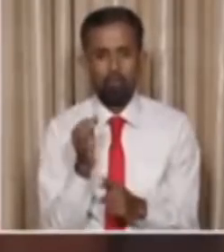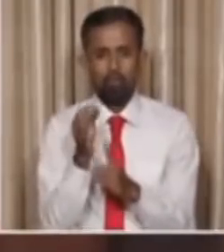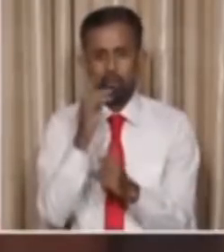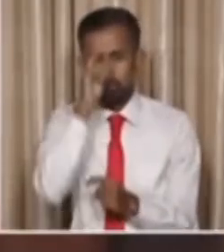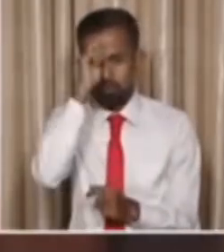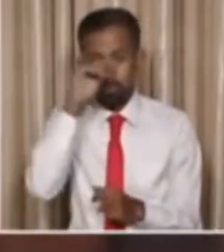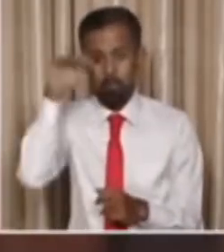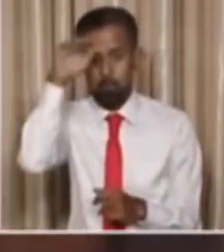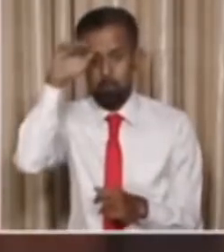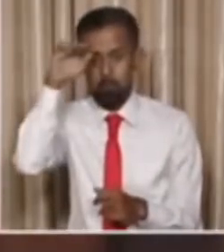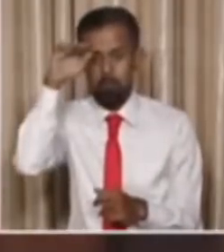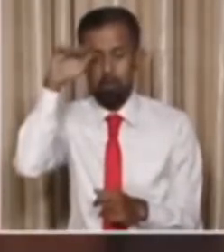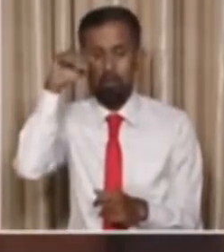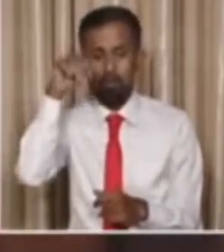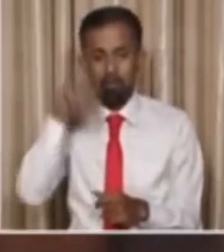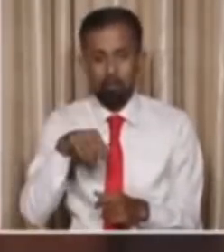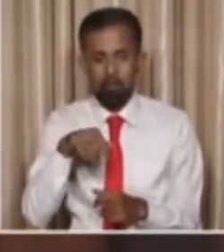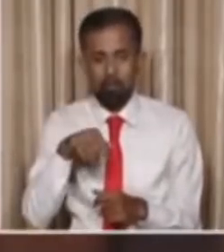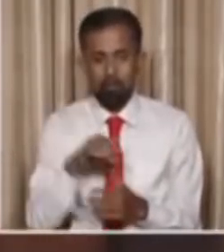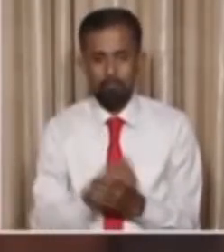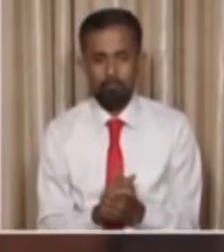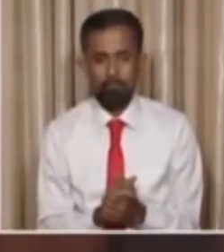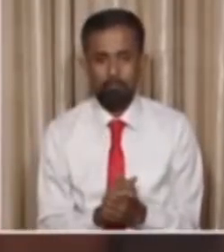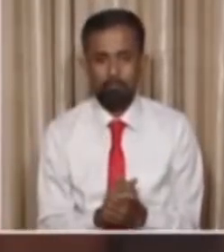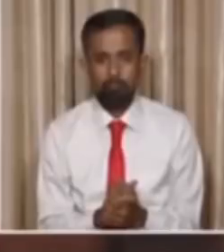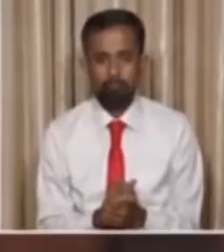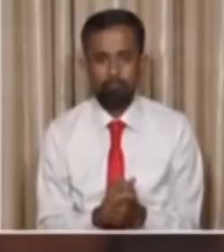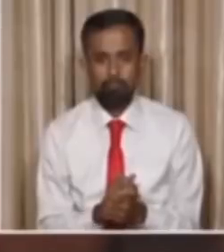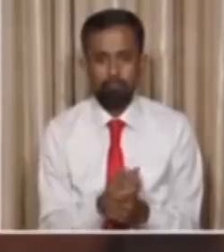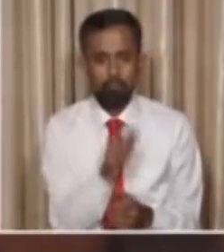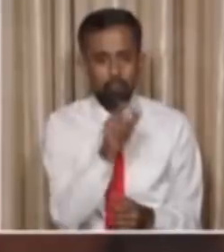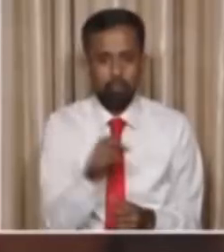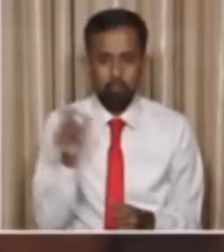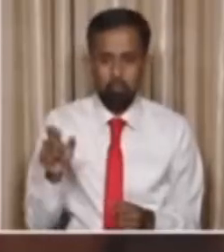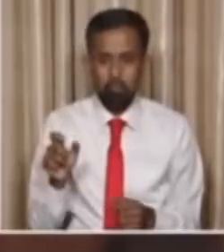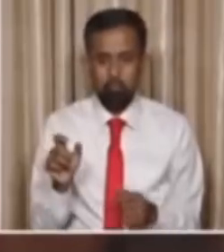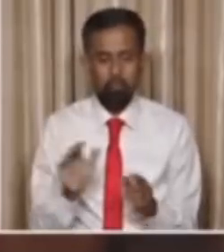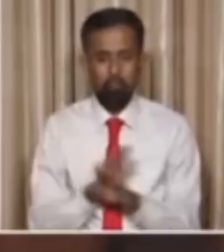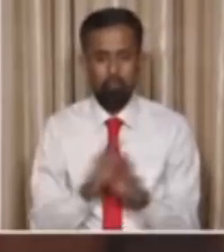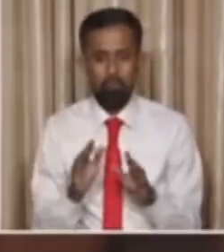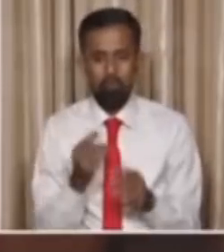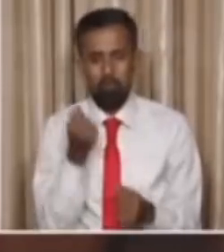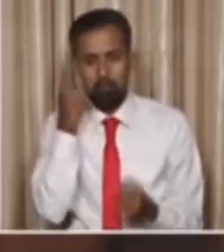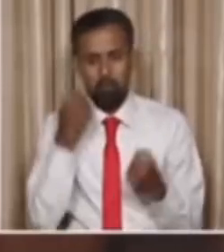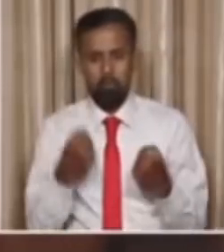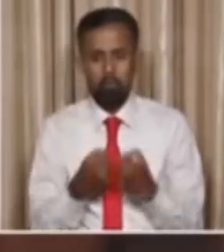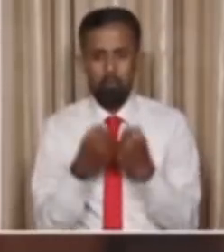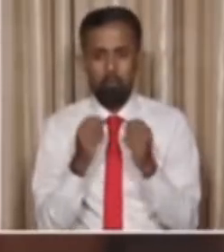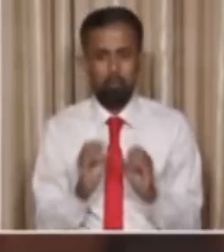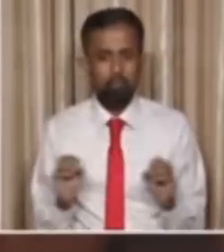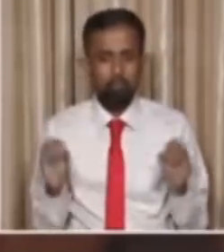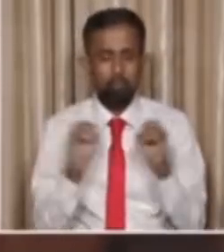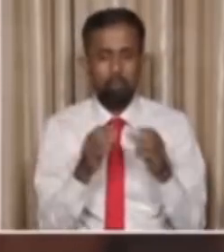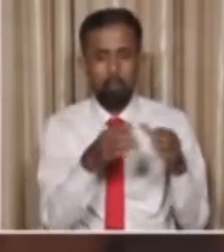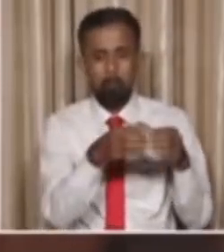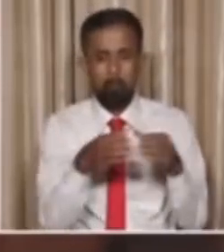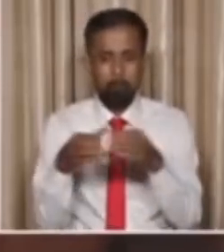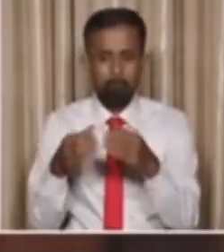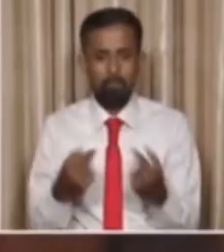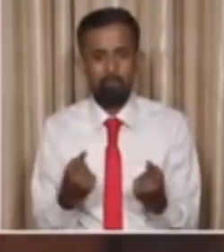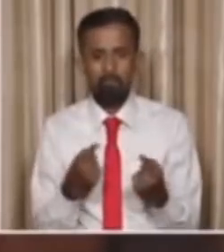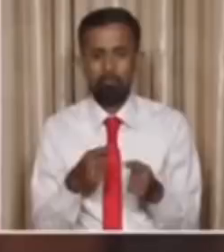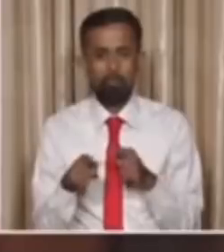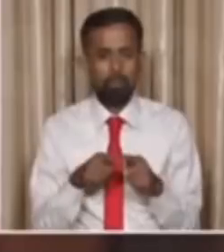ජනාධිපතිතුමාගේ මට්ටමෙන් හරි යම් කිසි එතකොට එකිනෙකා සමග නැතුව මතභේද නැතුව එක එක පාර්ශවවලට අවශ්‍ය විදිහට